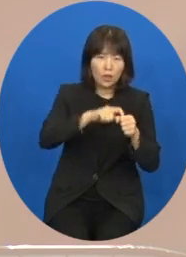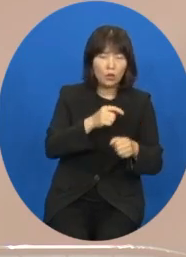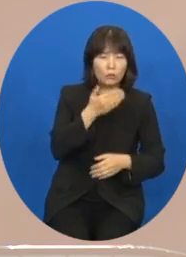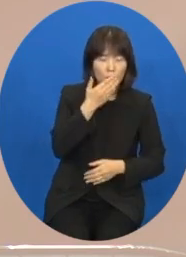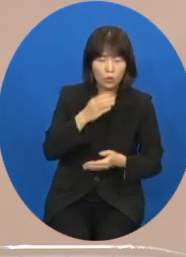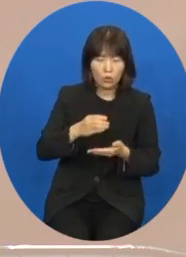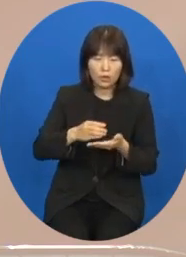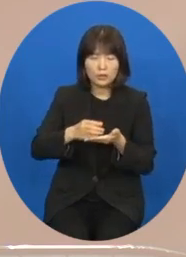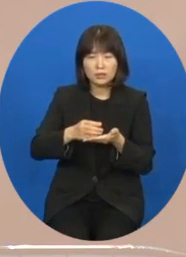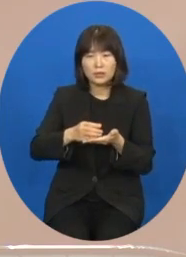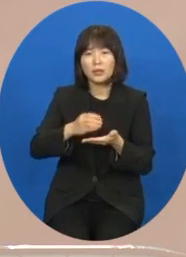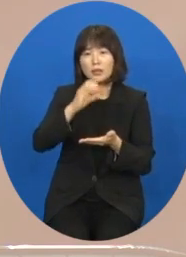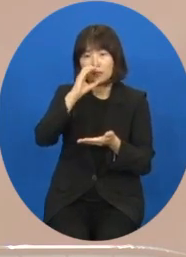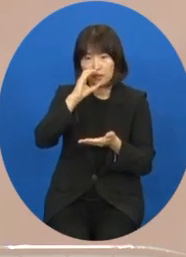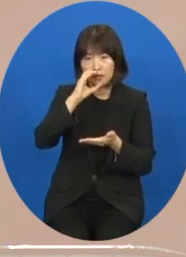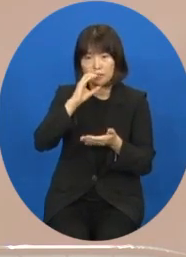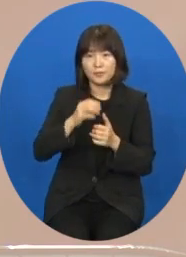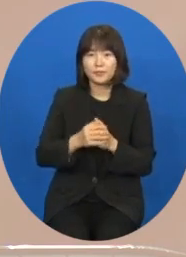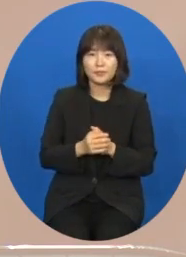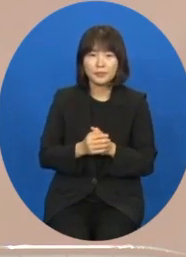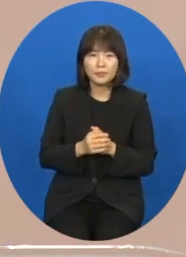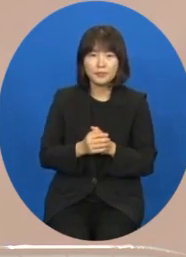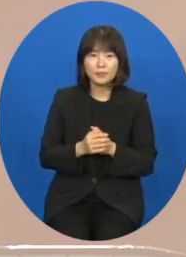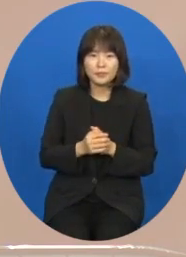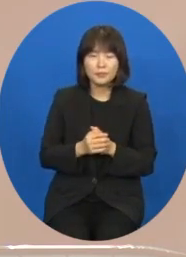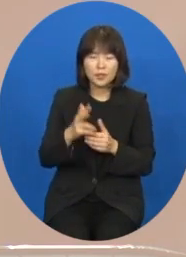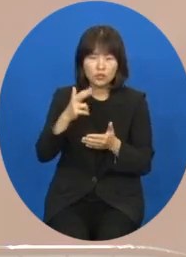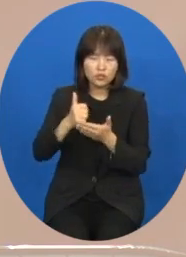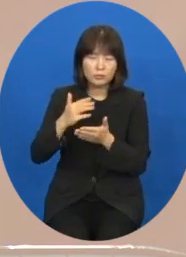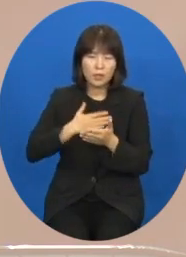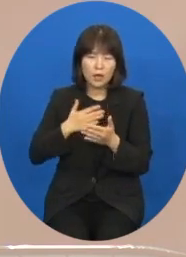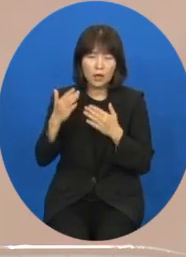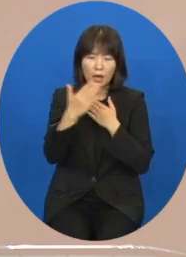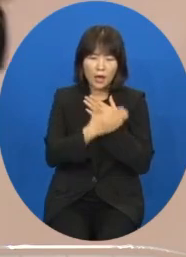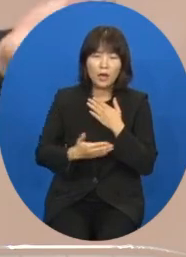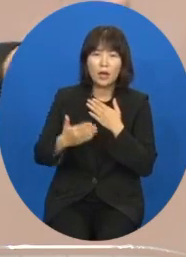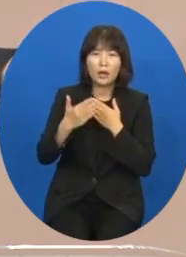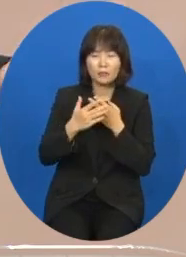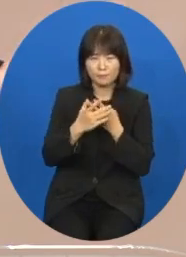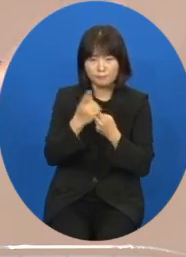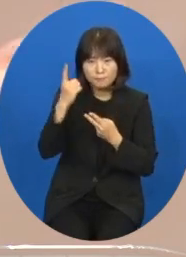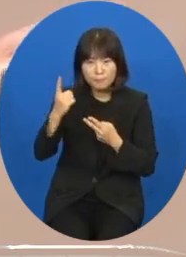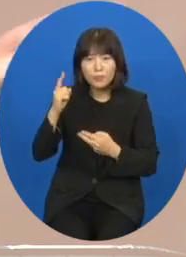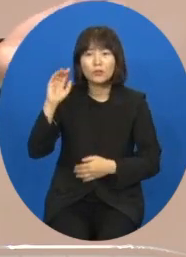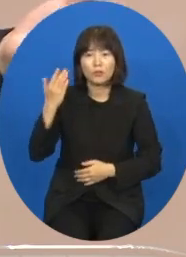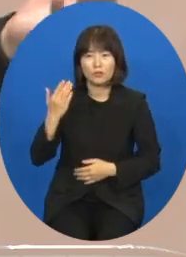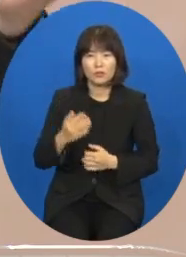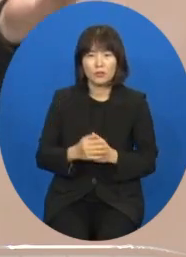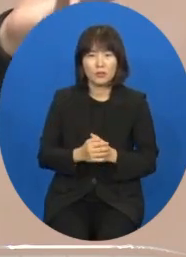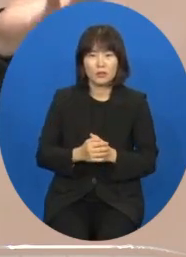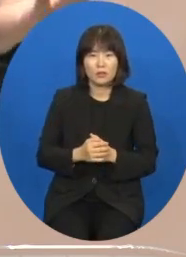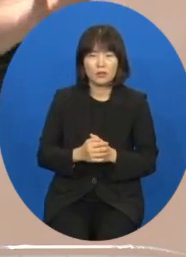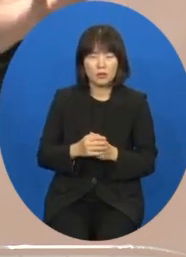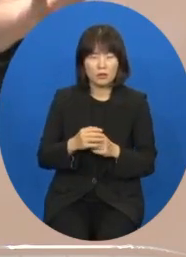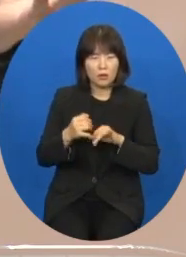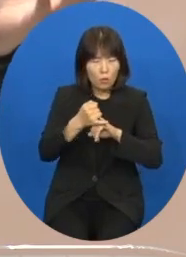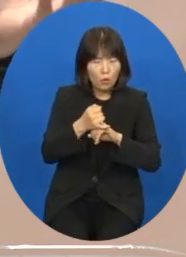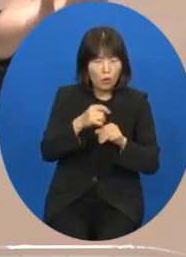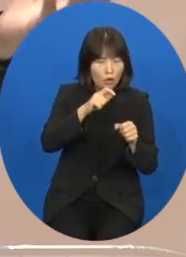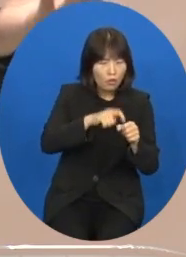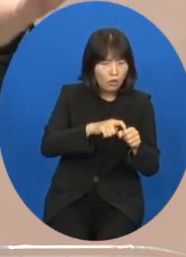마시는 거예요. 아, 이렇게 주님이 나와 한 몸이 되셨구나. 꼭 여러분 떡 먹고 잔 안 마셔도